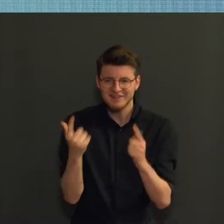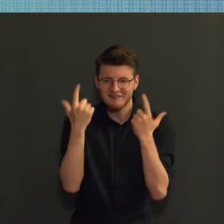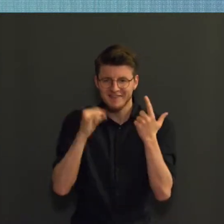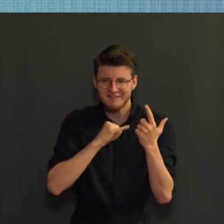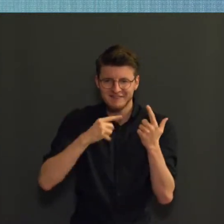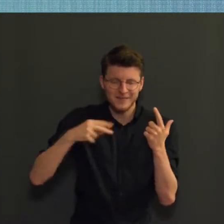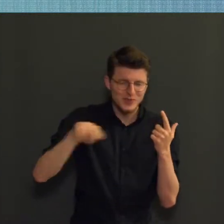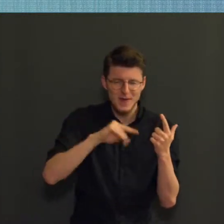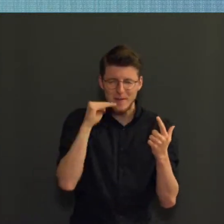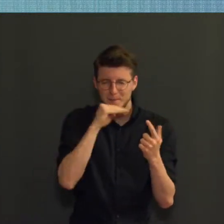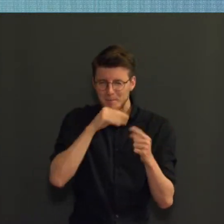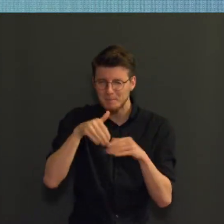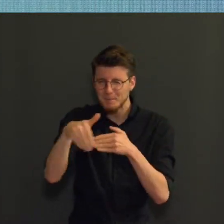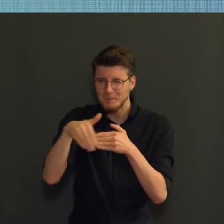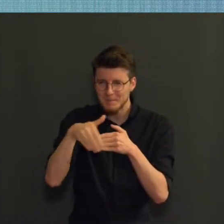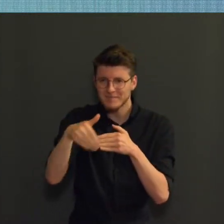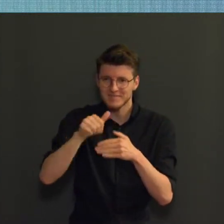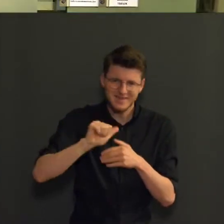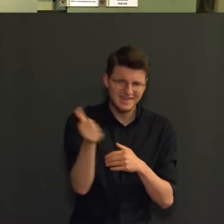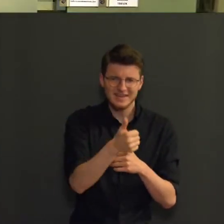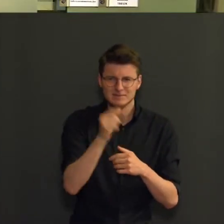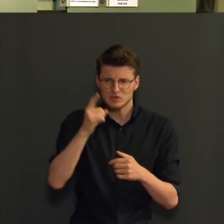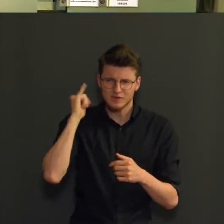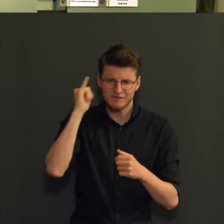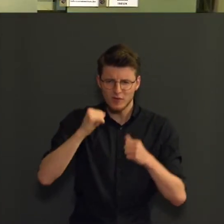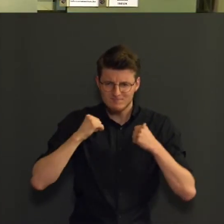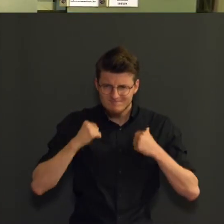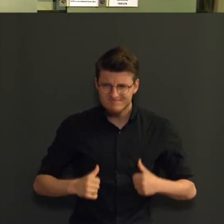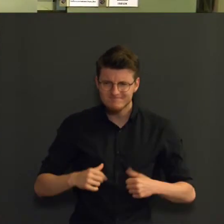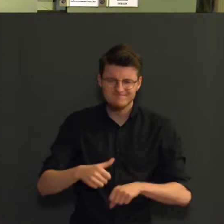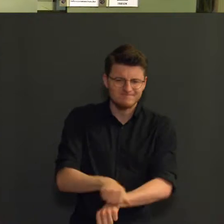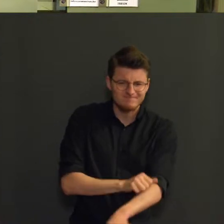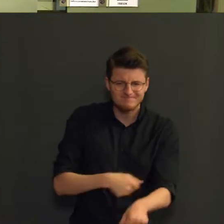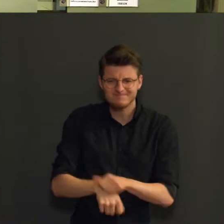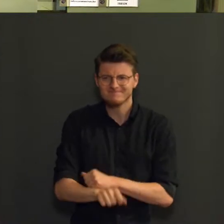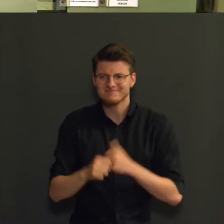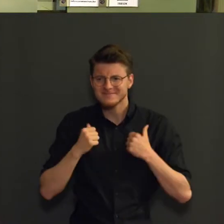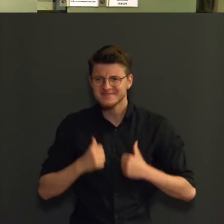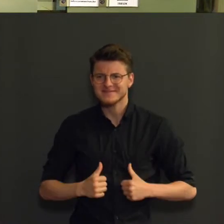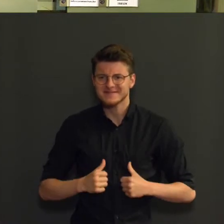maanden. Dank u wel en prettig weekend alvast.